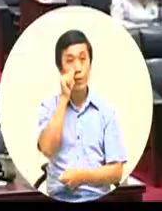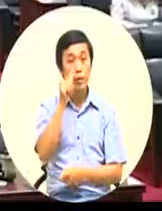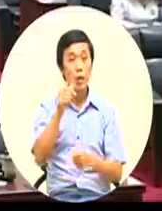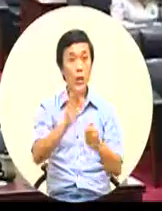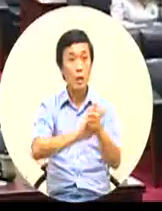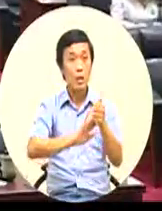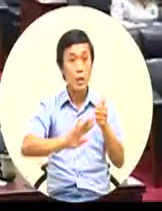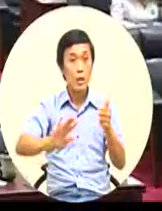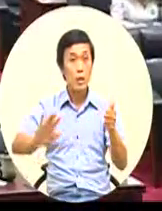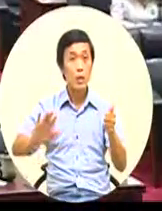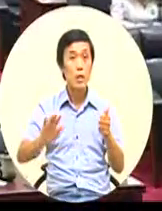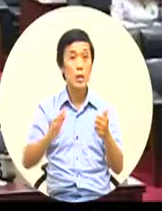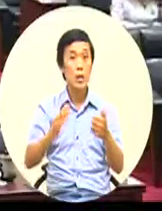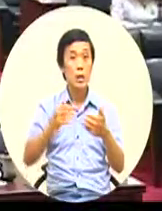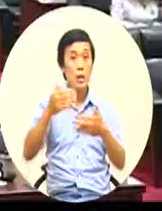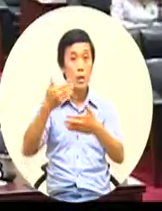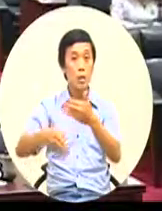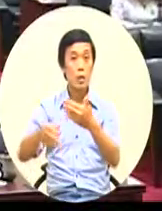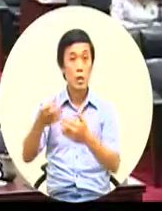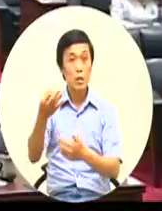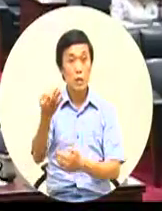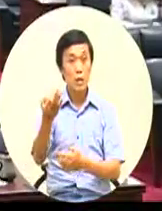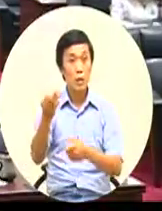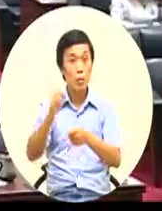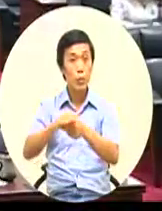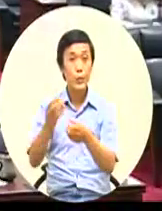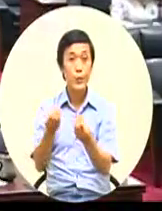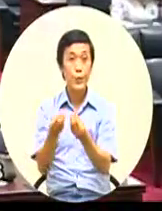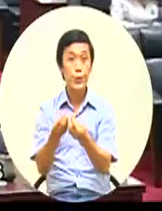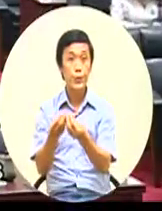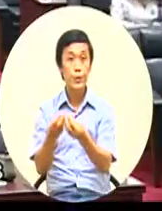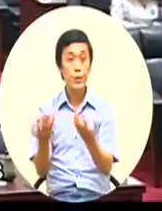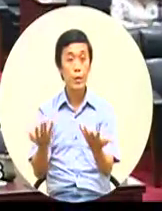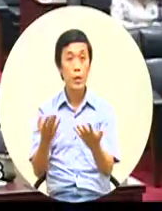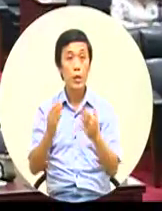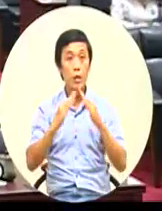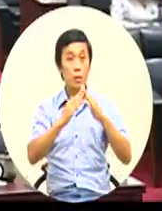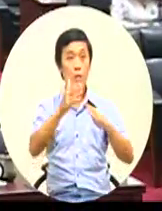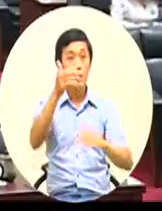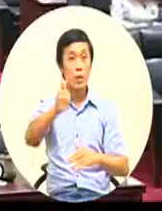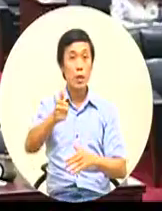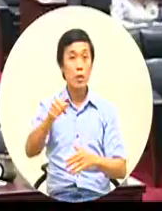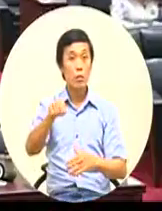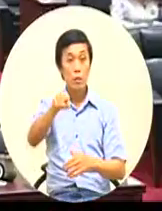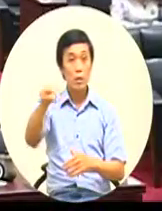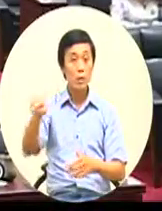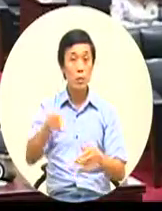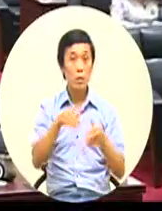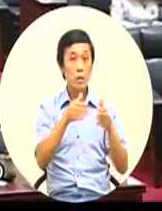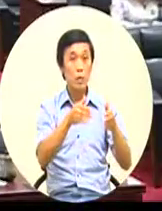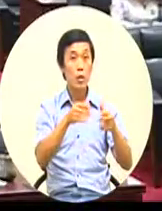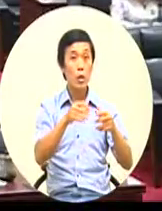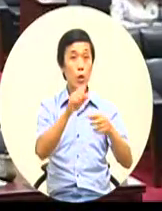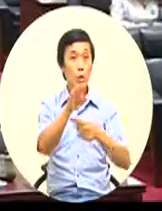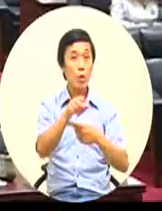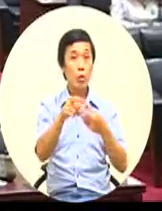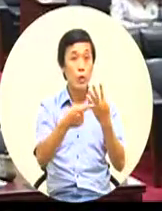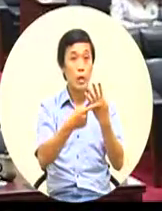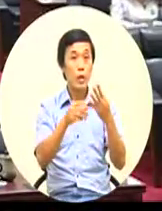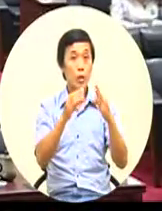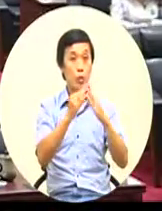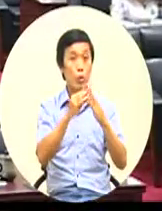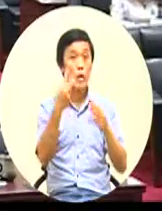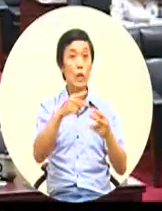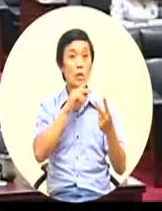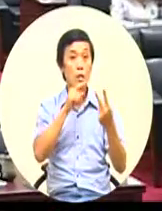到100万要安怎来弥补？所以针对遮吼，市长敢有接受到咱的农业局也好，还是咱的